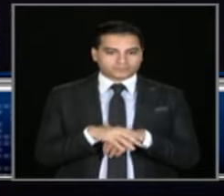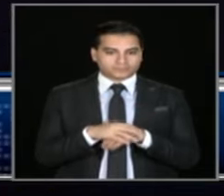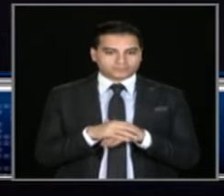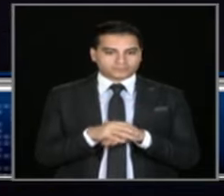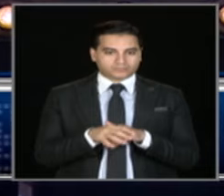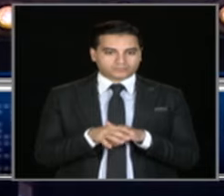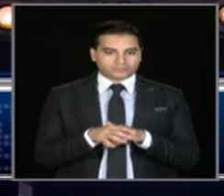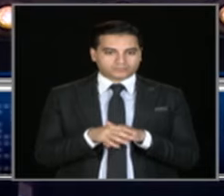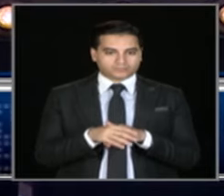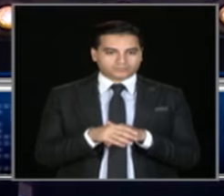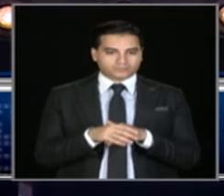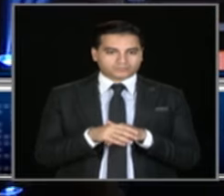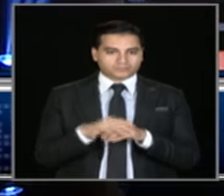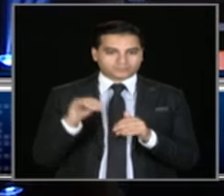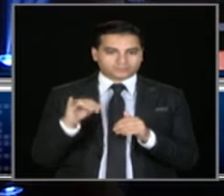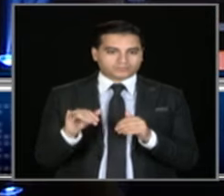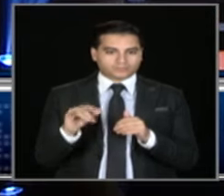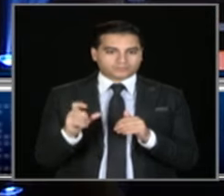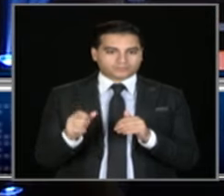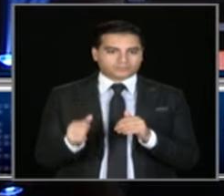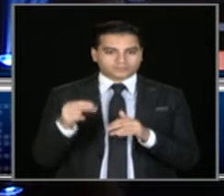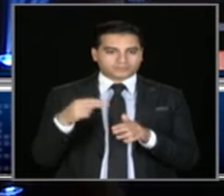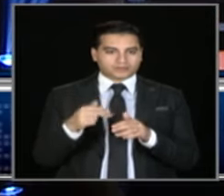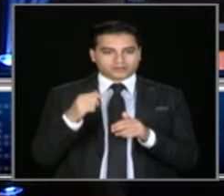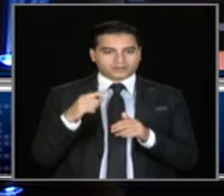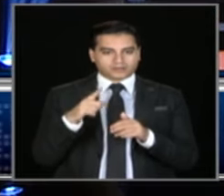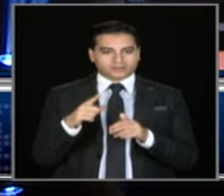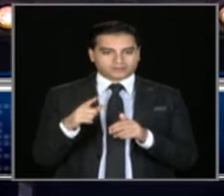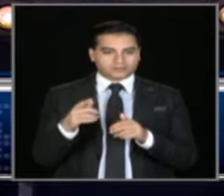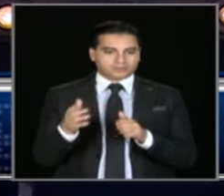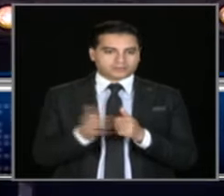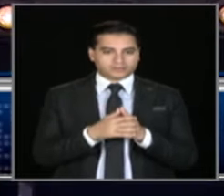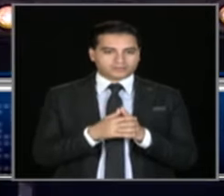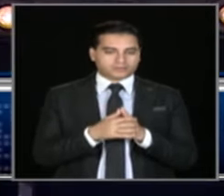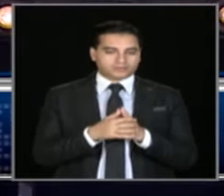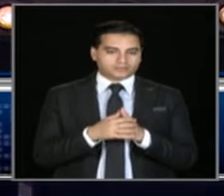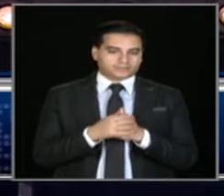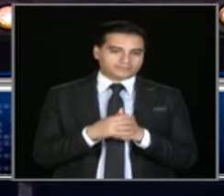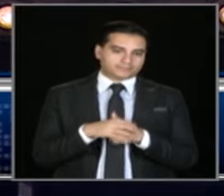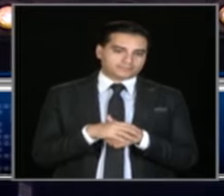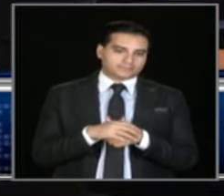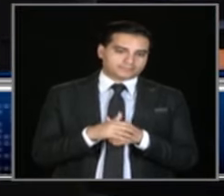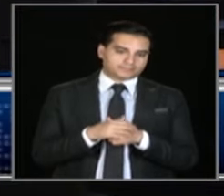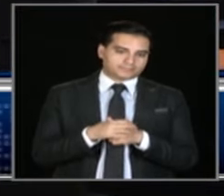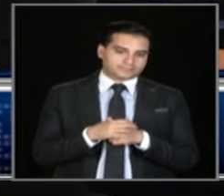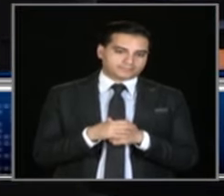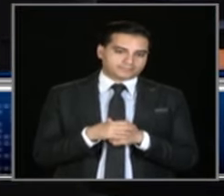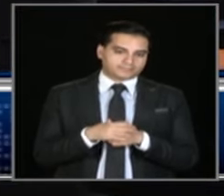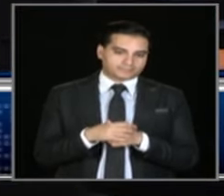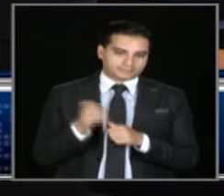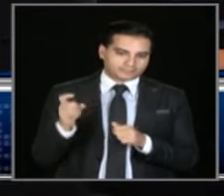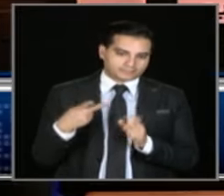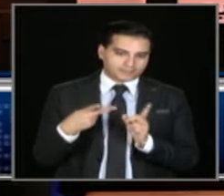مينا عاطف جاي. مينا؟ مينا عاطف جاي. يا لهوي، خسارة يا مصطفى. تاني مرة.